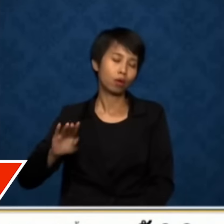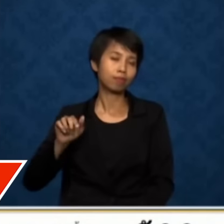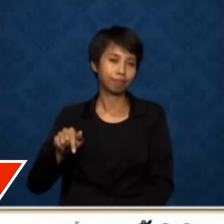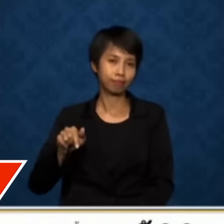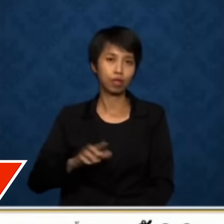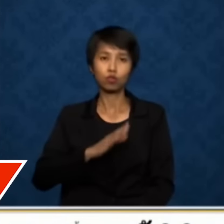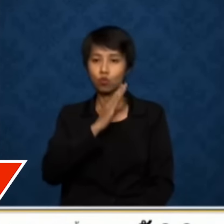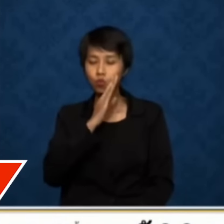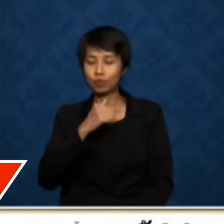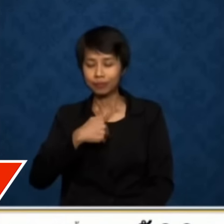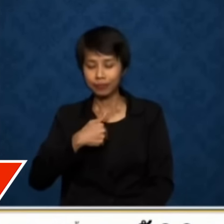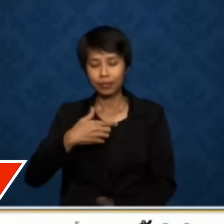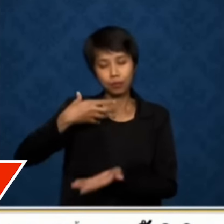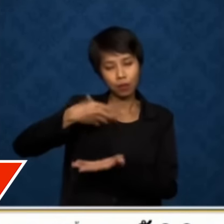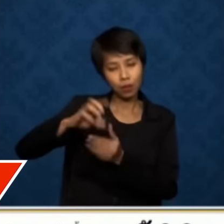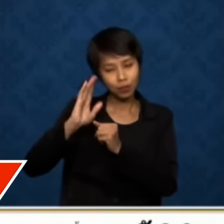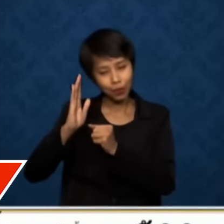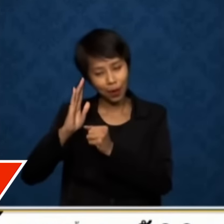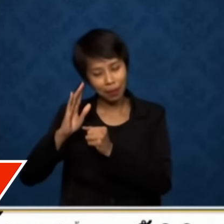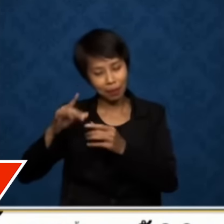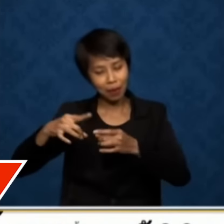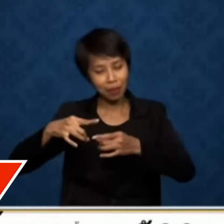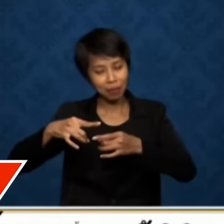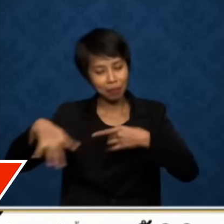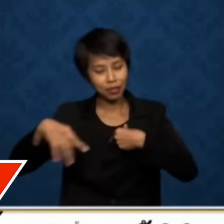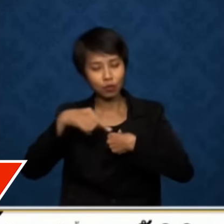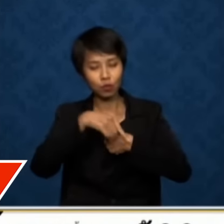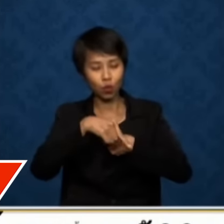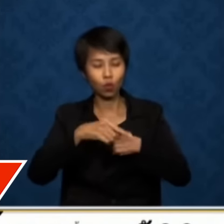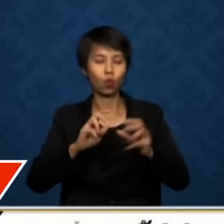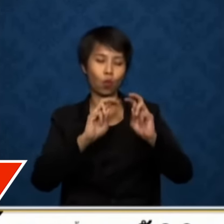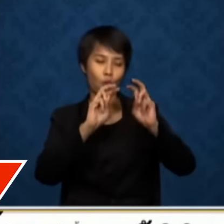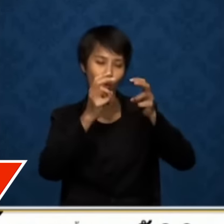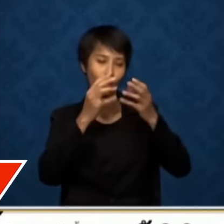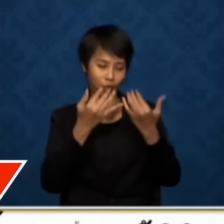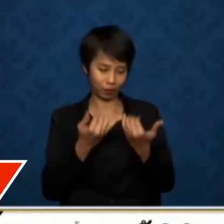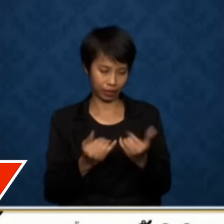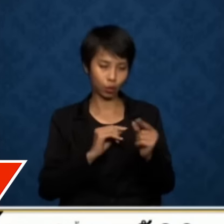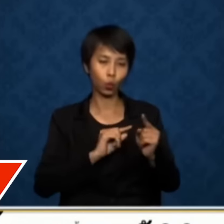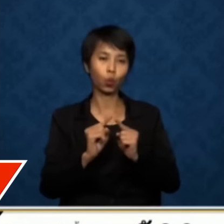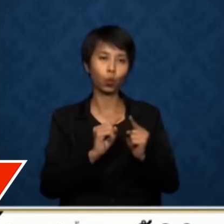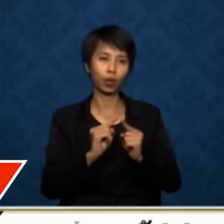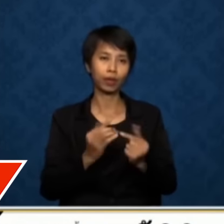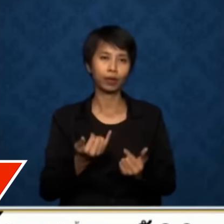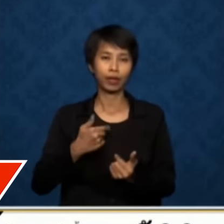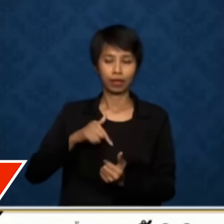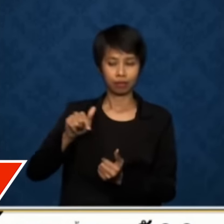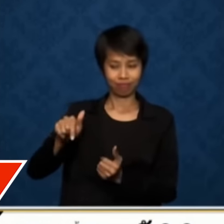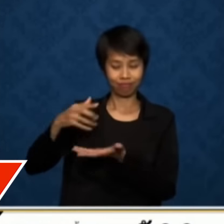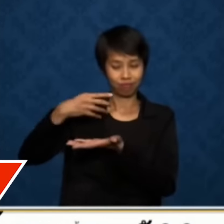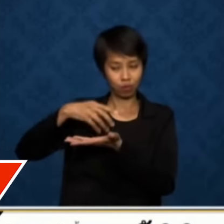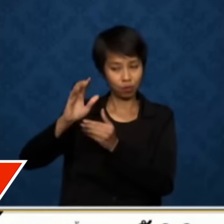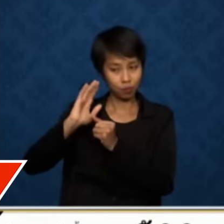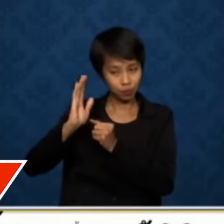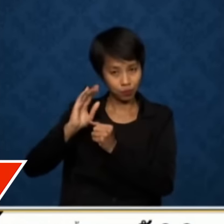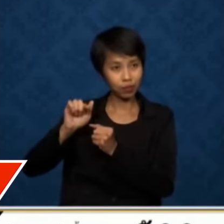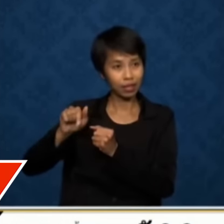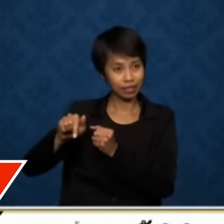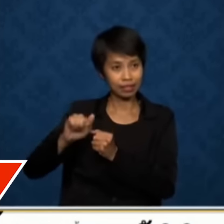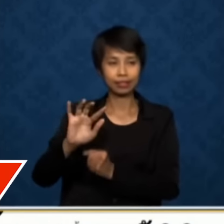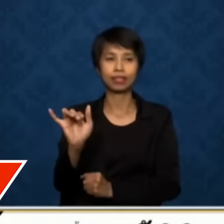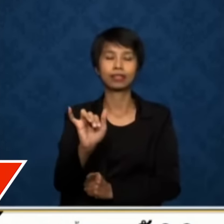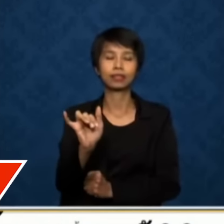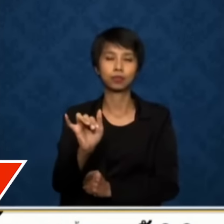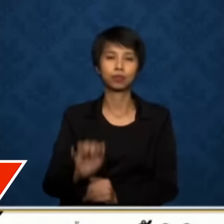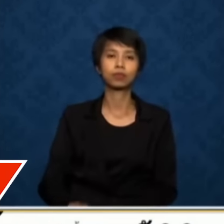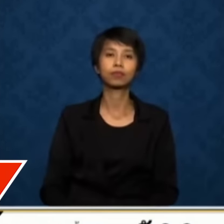ายกันก็คิดว่าน่าจะนอกยตินอกประเด็นที่จะพูดคุยกันเพราะนั้นผมขอยังไม่อภิปรายเรื่องของการลดโทษนะ